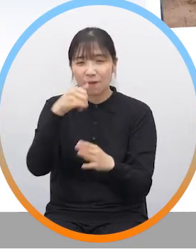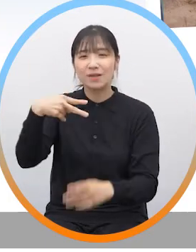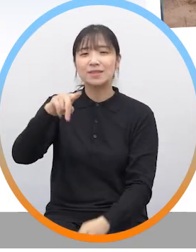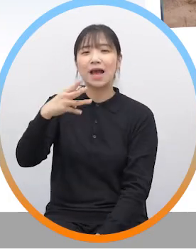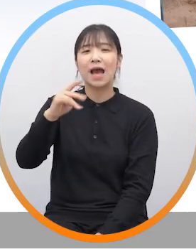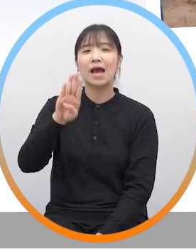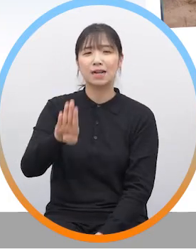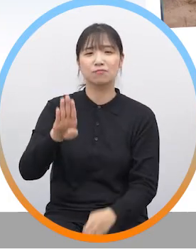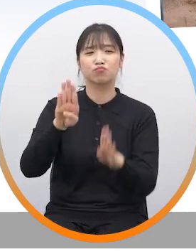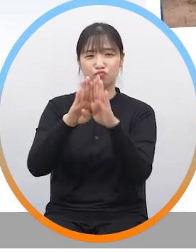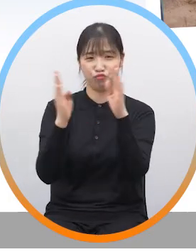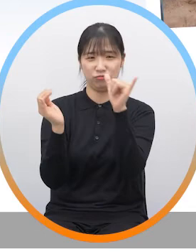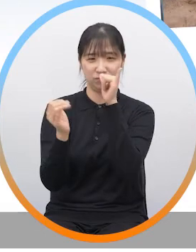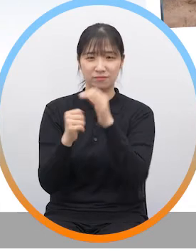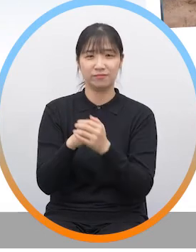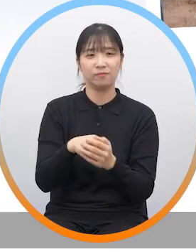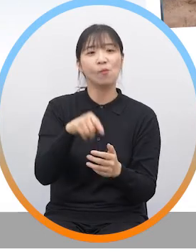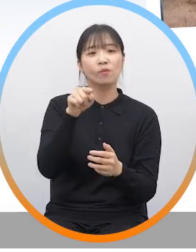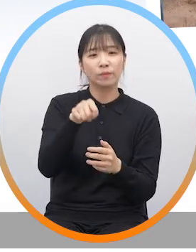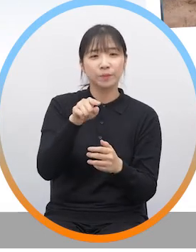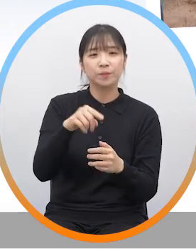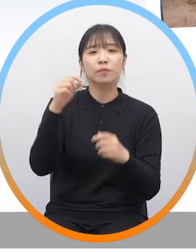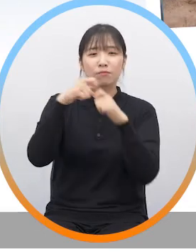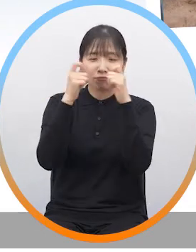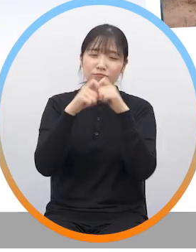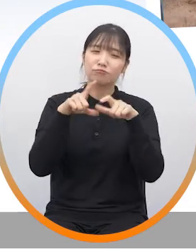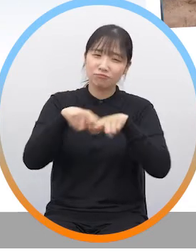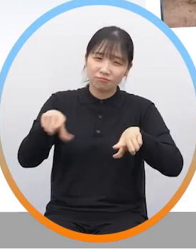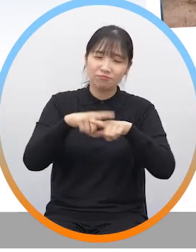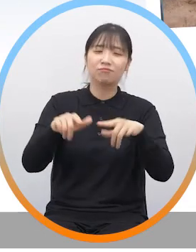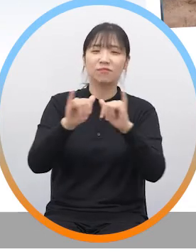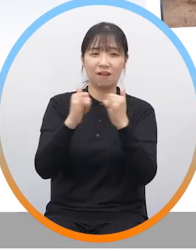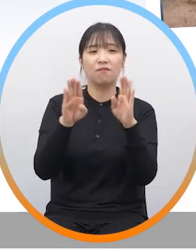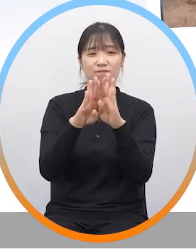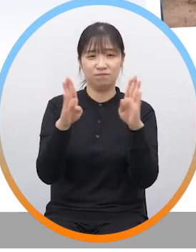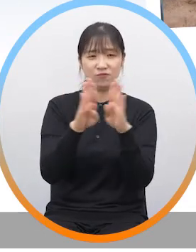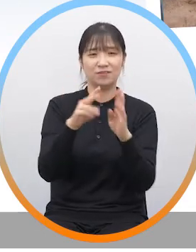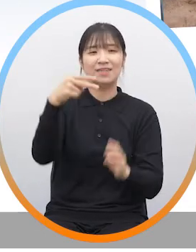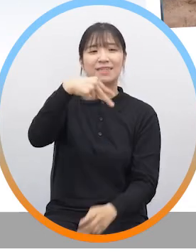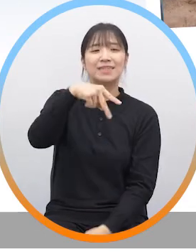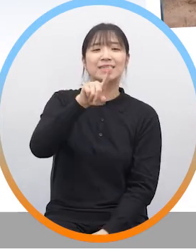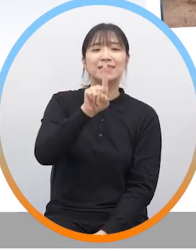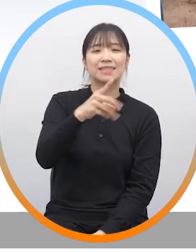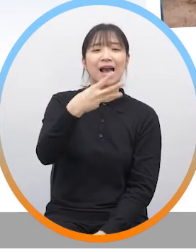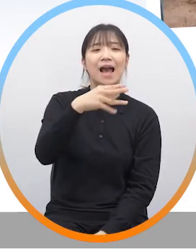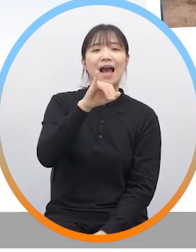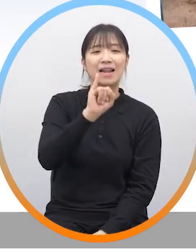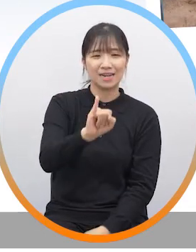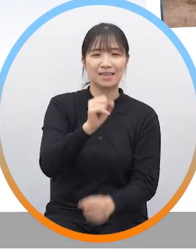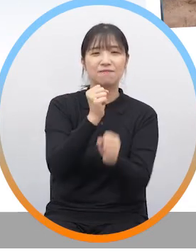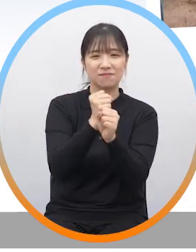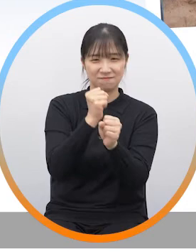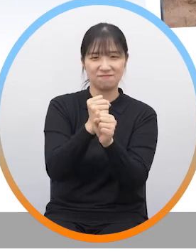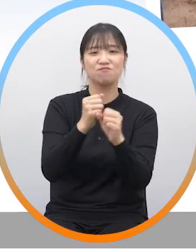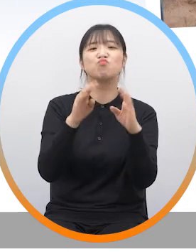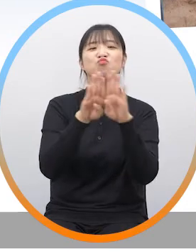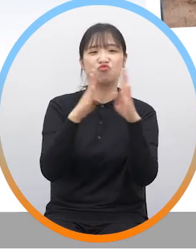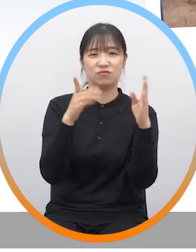살인문은 이건 어떤 서민들의 문이거든요. 그래서 쌀이로 만들었다 해서 살인문.